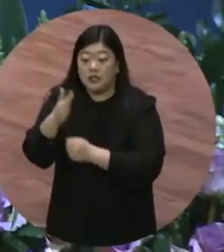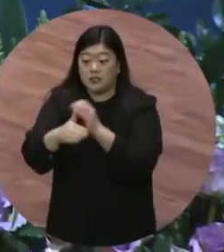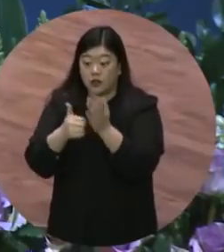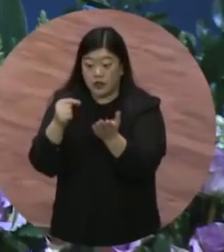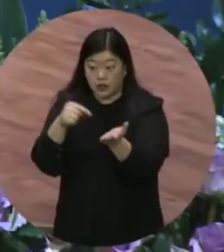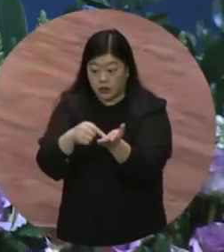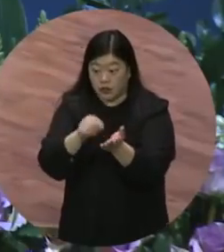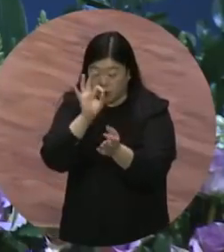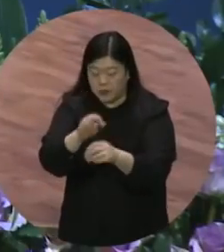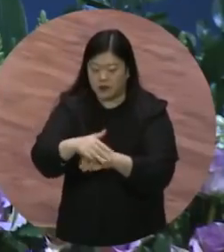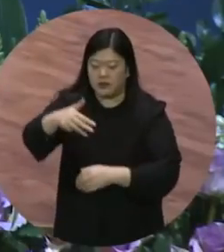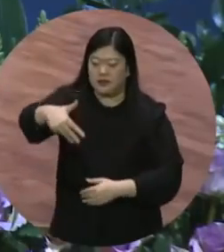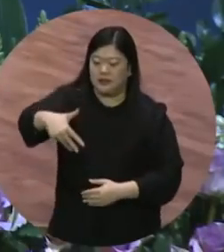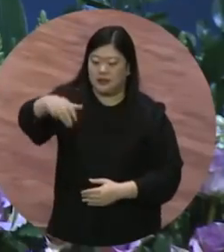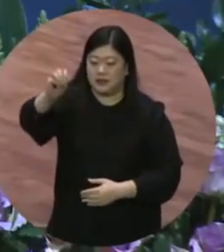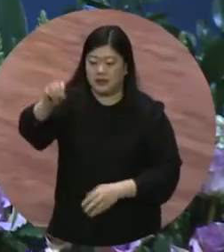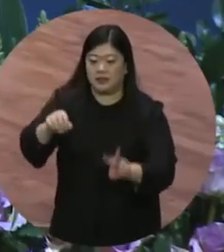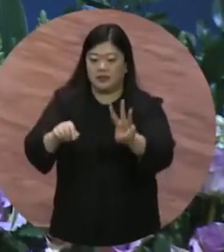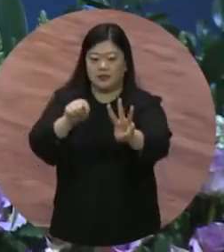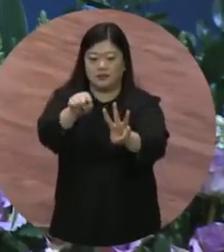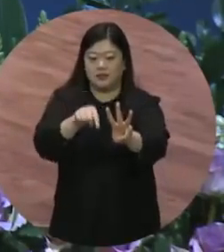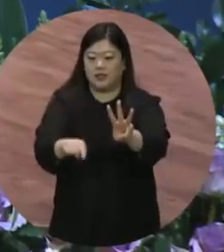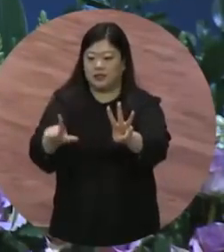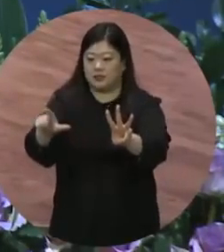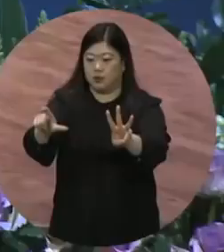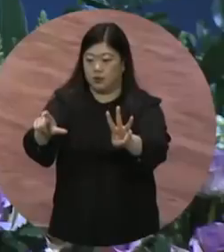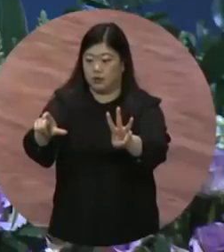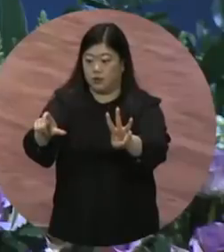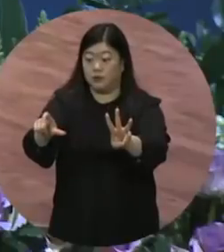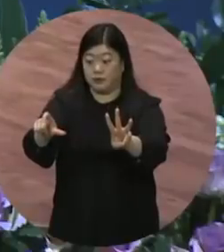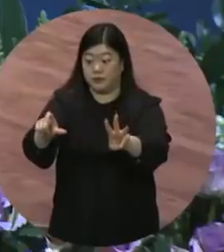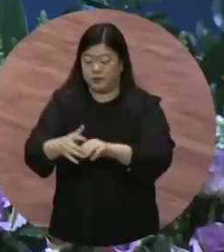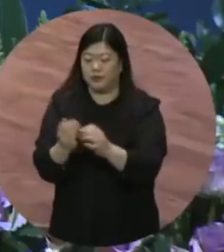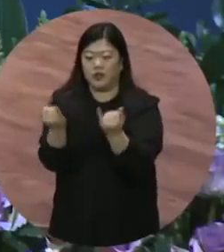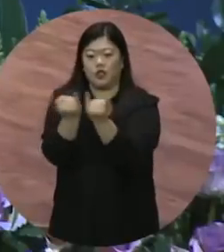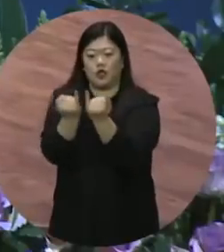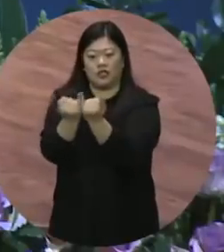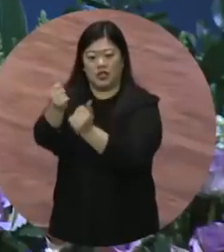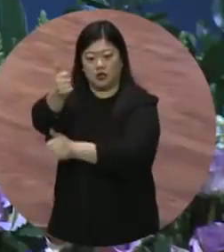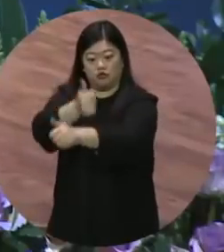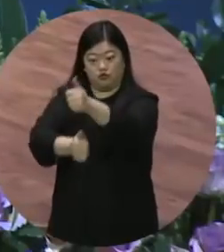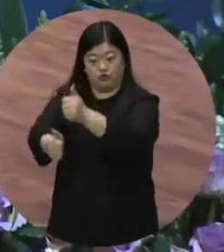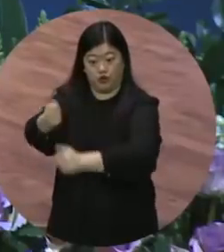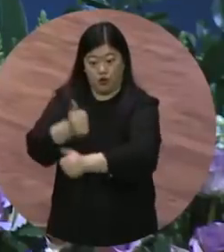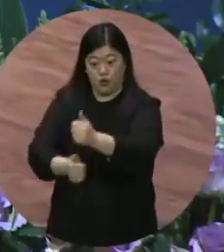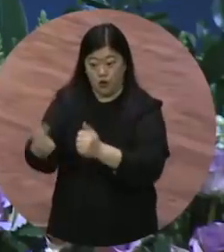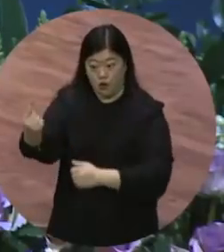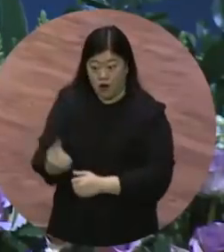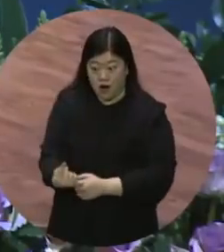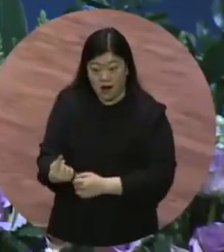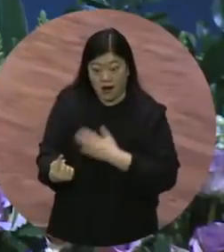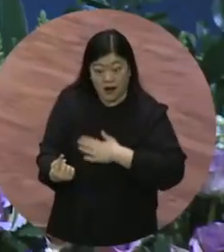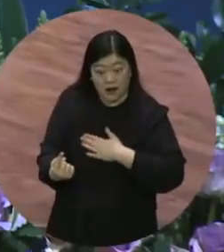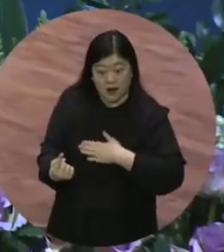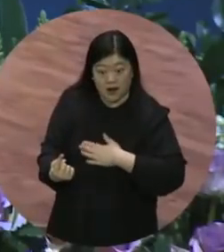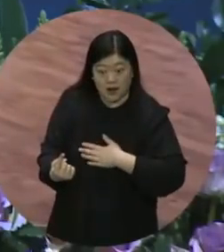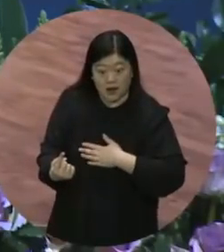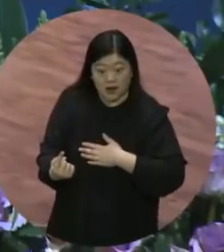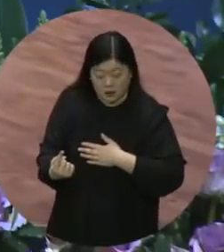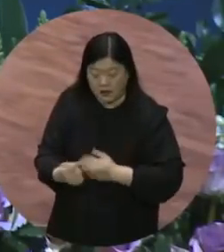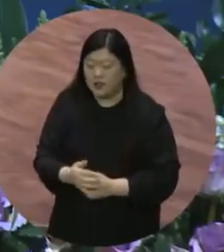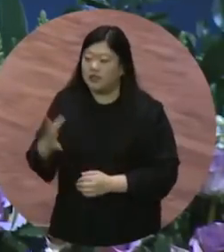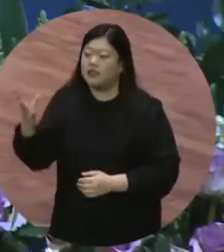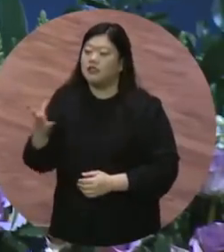창세기 3장 15절입니다. 여자의 후손이 올 것이다. 구약의 성경의 핵심은 뭐냐면 성부